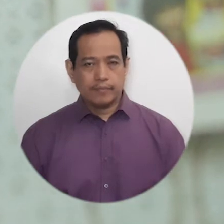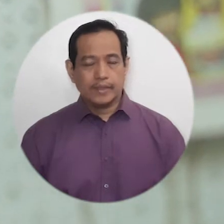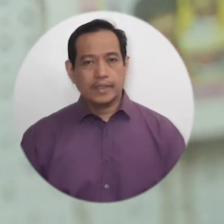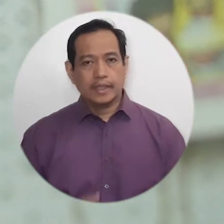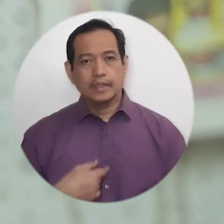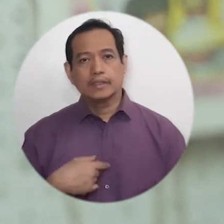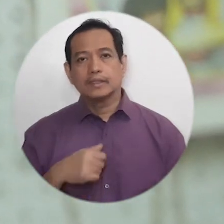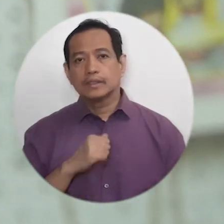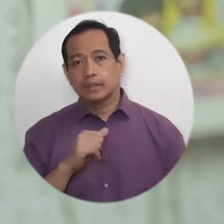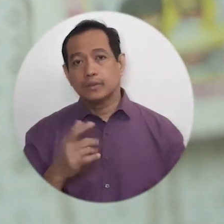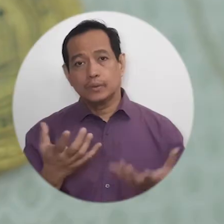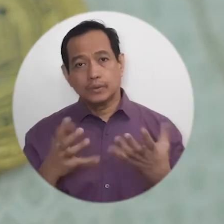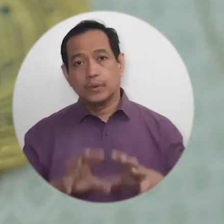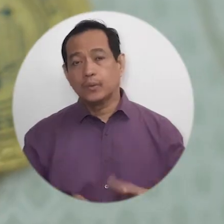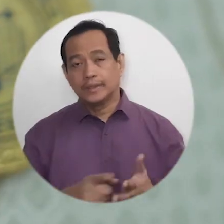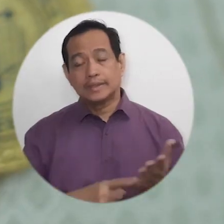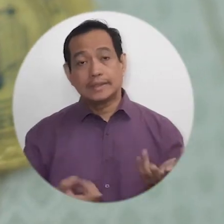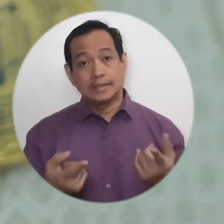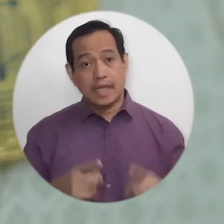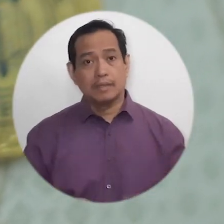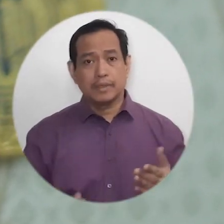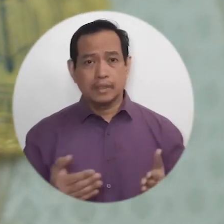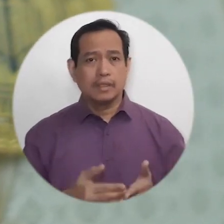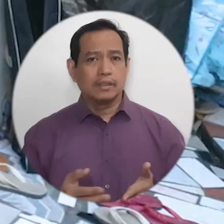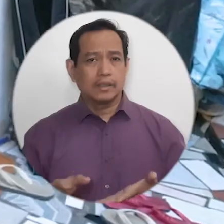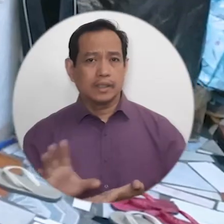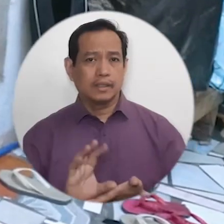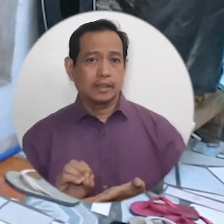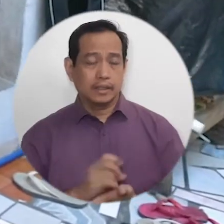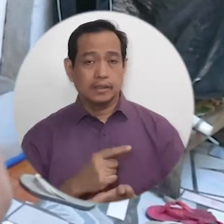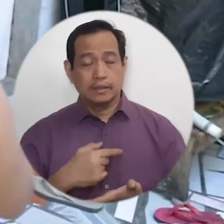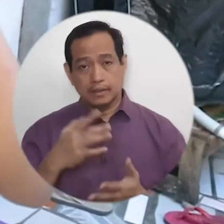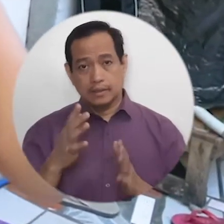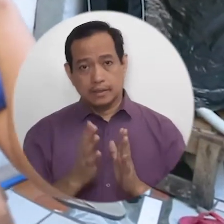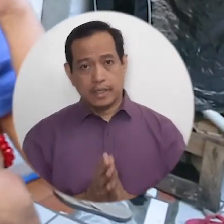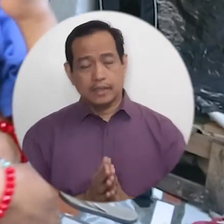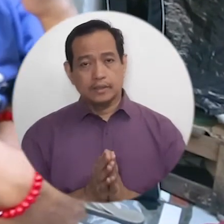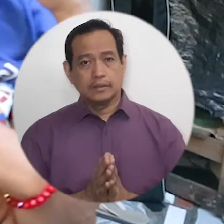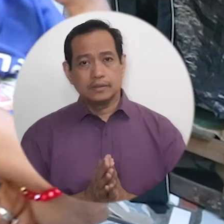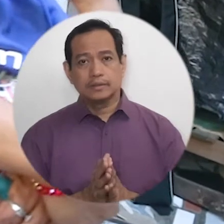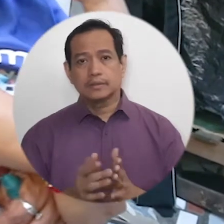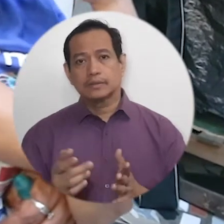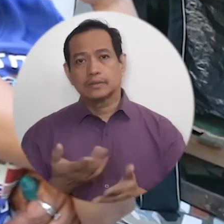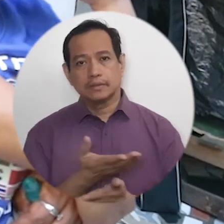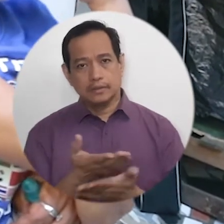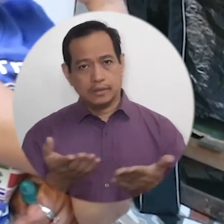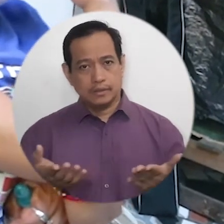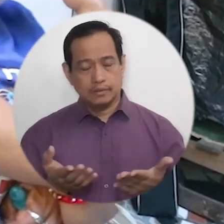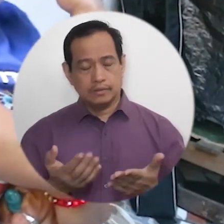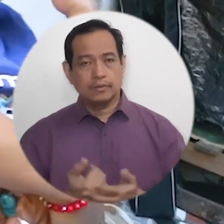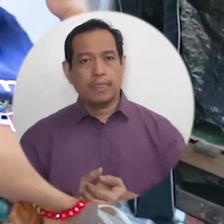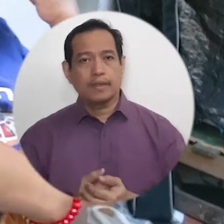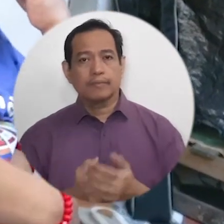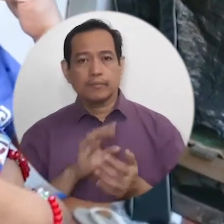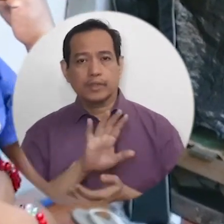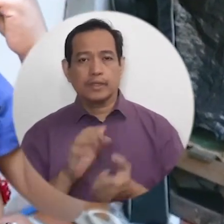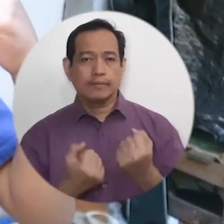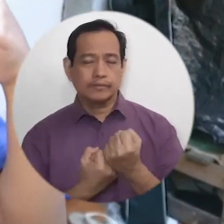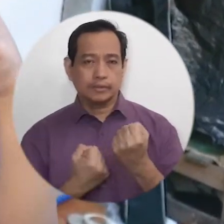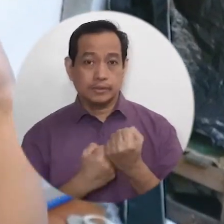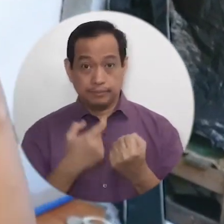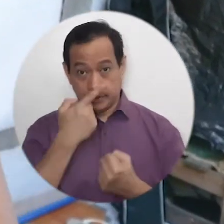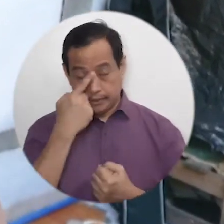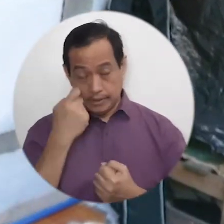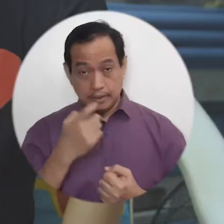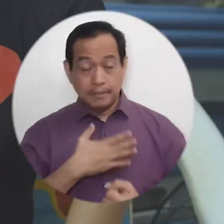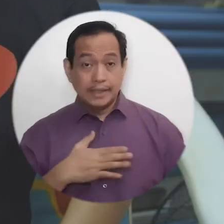Ayokong dumating sa buhay ko na babalik yung cancer, kaya po hinihiling ko lang po yung prayers nyo, yung suporta nyo kasi kailangan